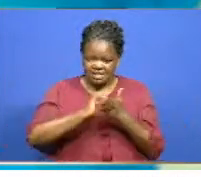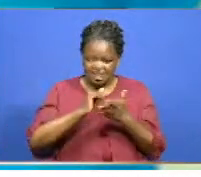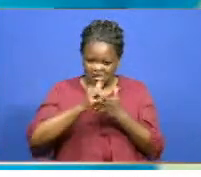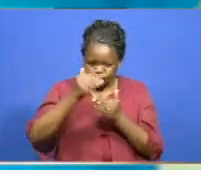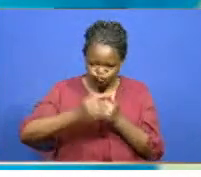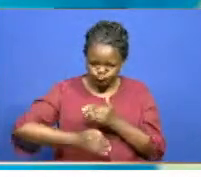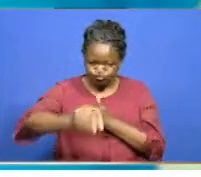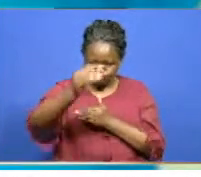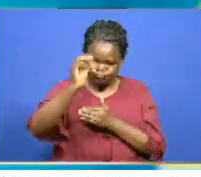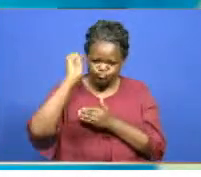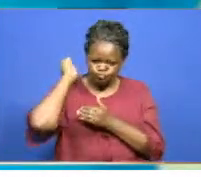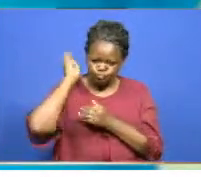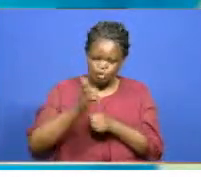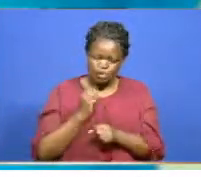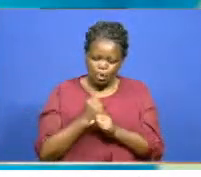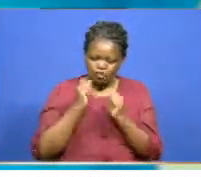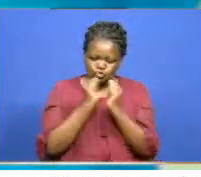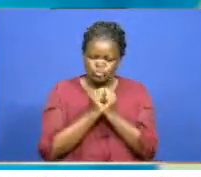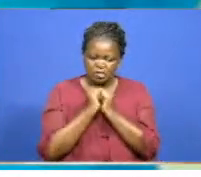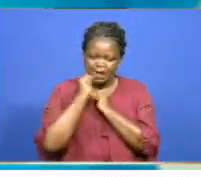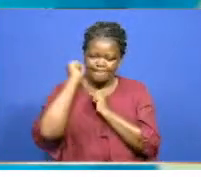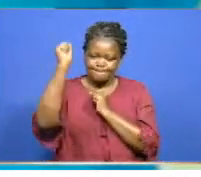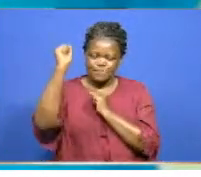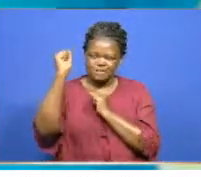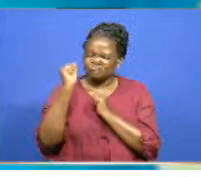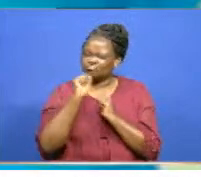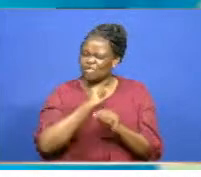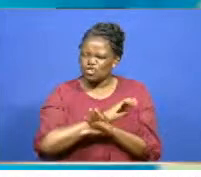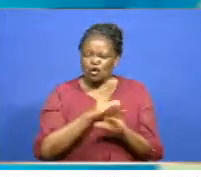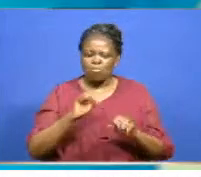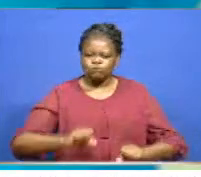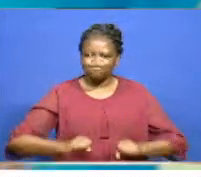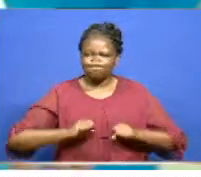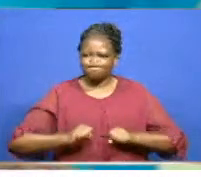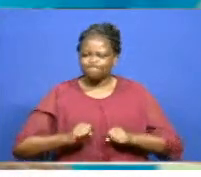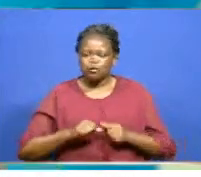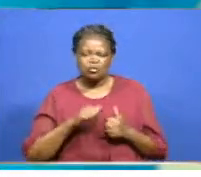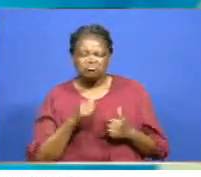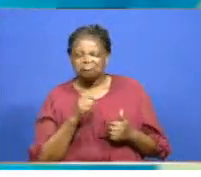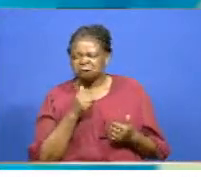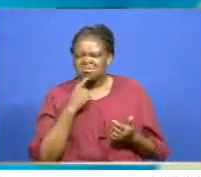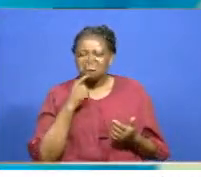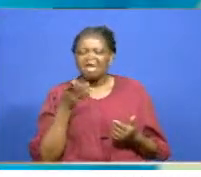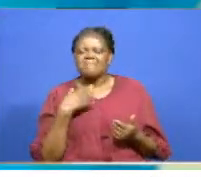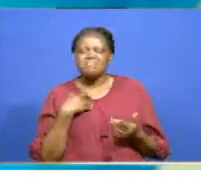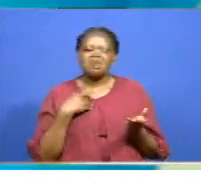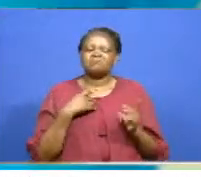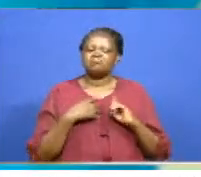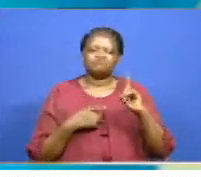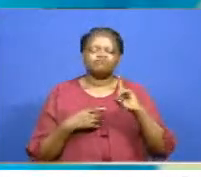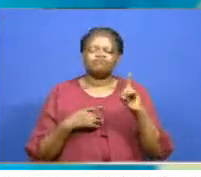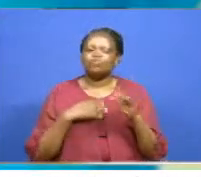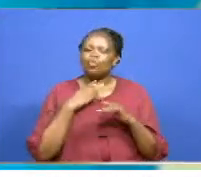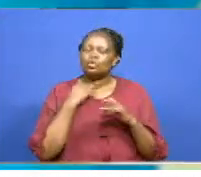forward tutakuwa tunashirikiana katika masuala ya siasa. Hakuna mambo ya ubabe tena, hakuna mambo ya mimi niko hapa wewe uko pale. Wanataka waweke